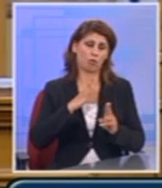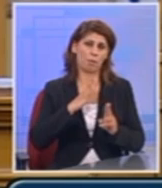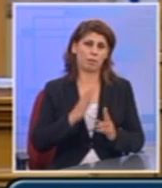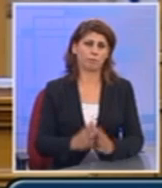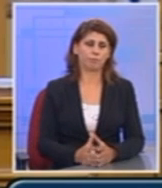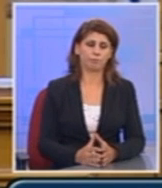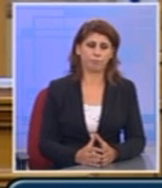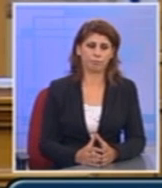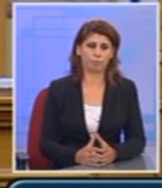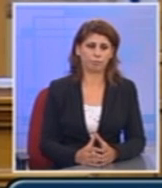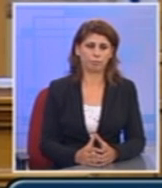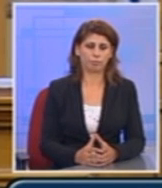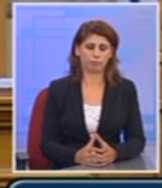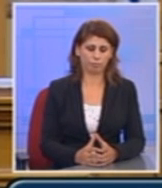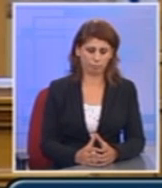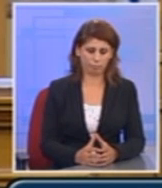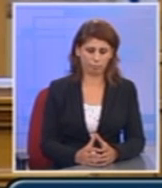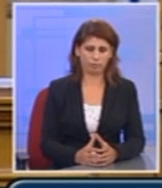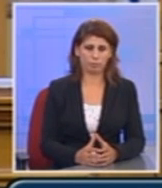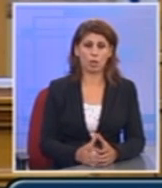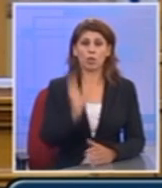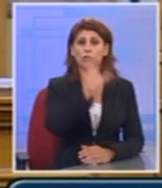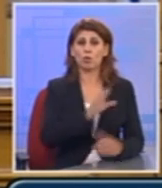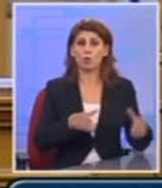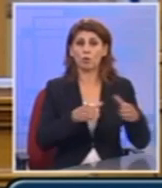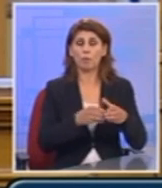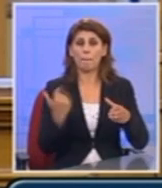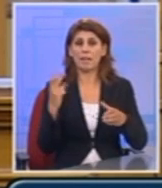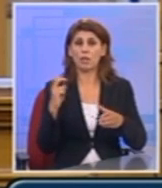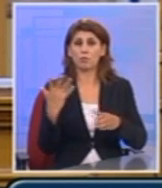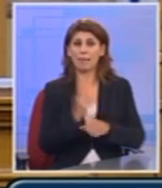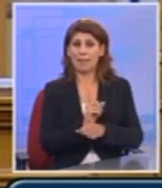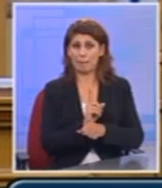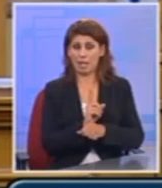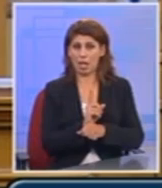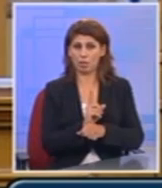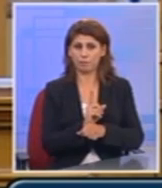στην που ξεκίνησε στο euro group που ξεκίνησε πριν 25 λεπτά